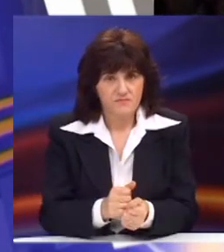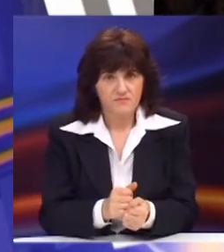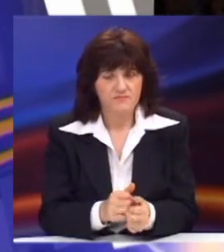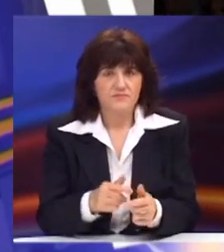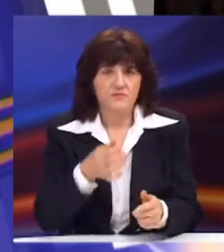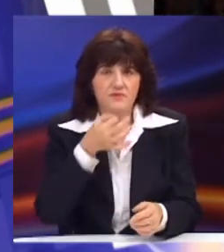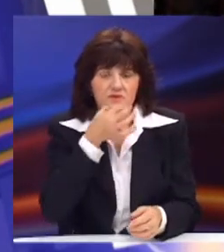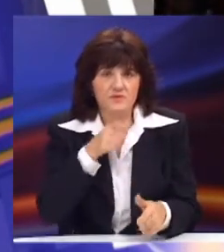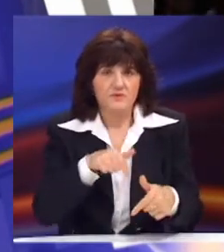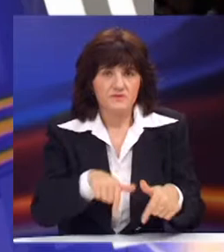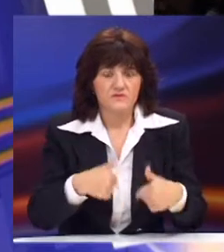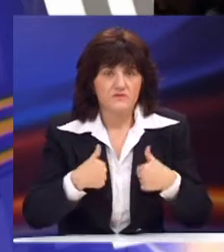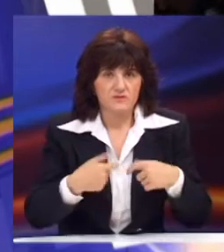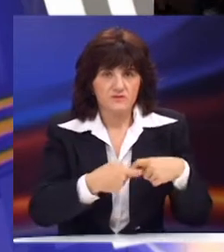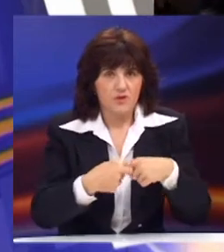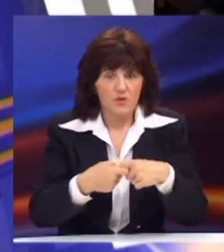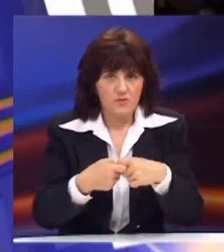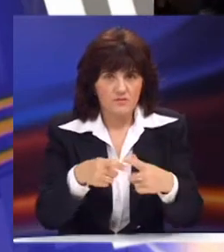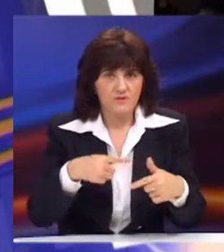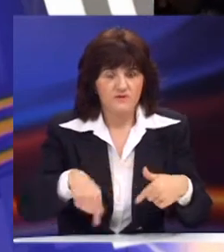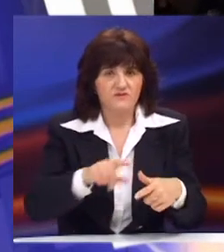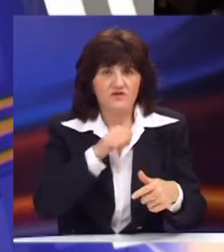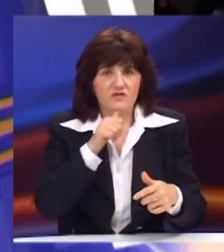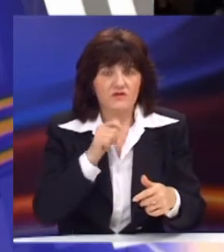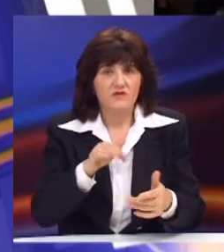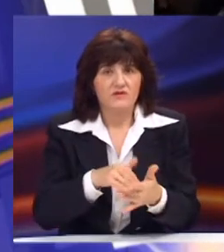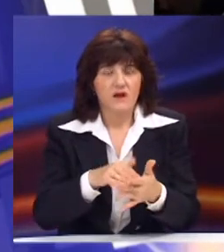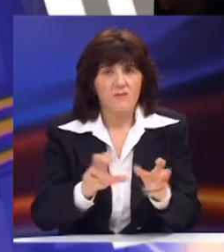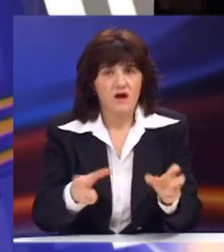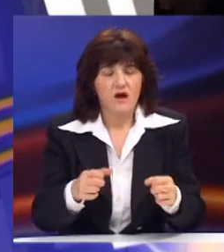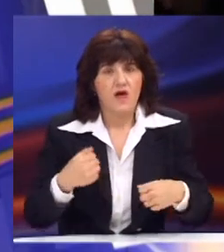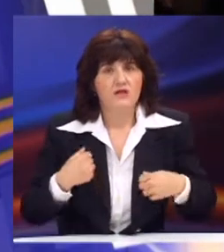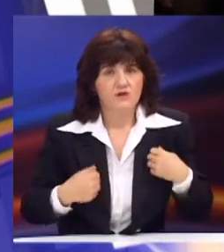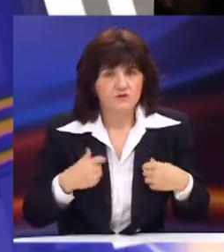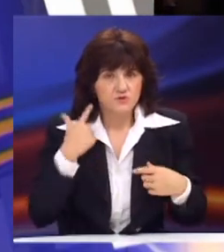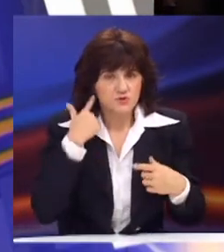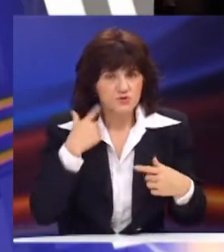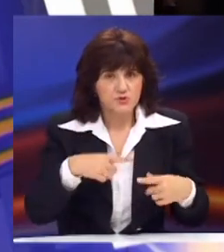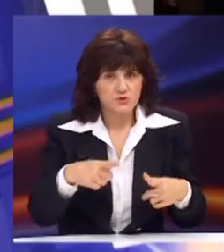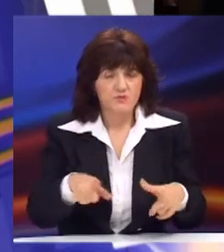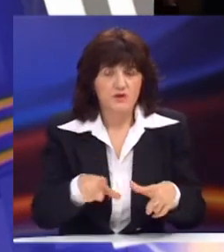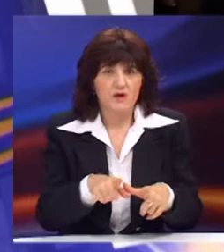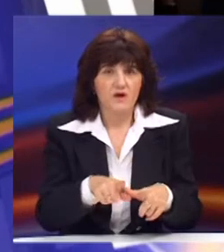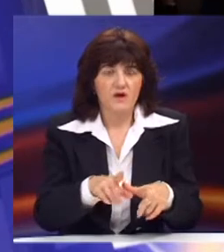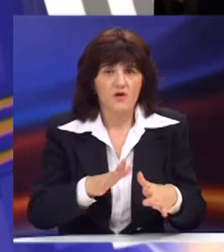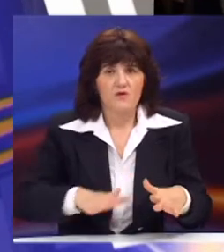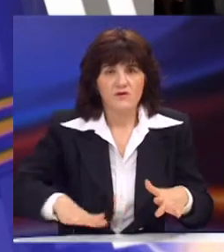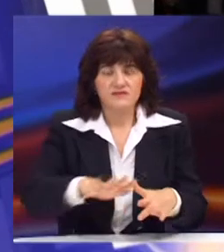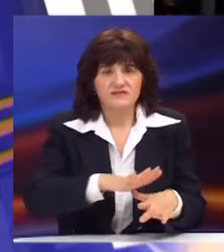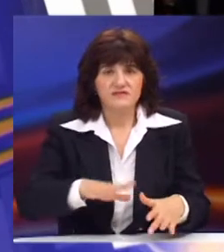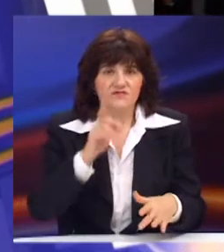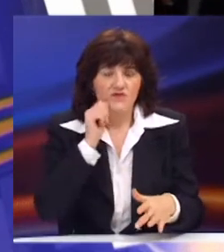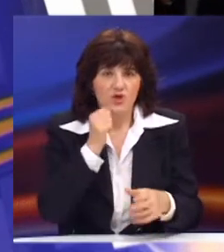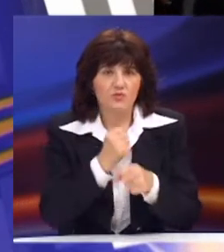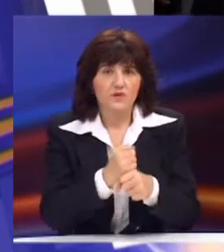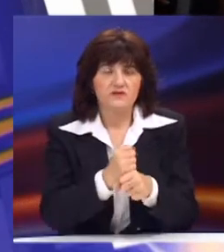pravila i u tom slučaju je neka naša obaveza kao zajednice da Radio Suboticu kao instituciju ovog grada i kao instituciju za